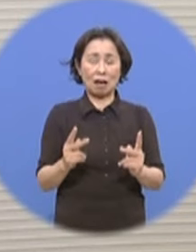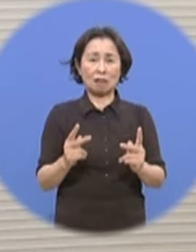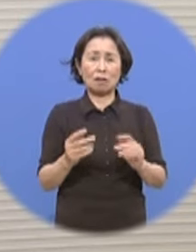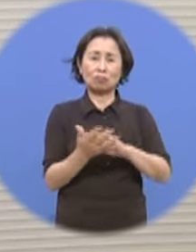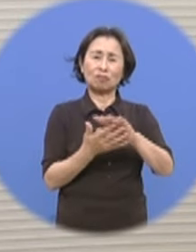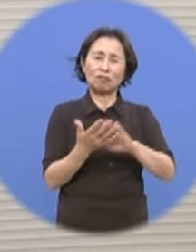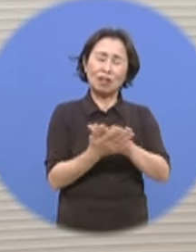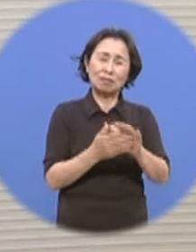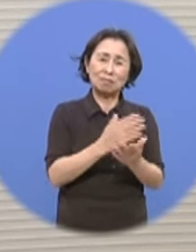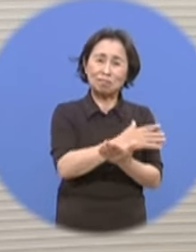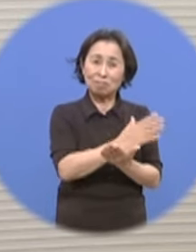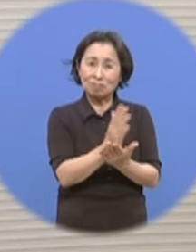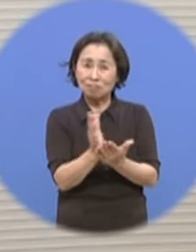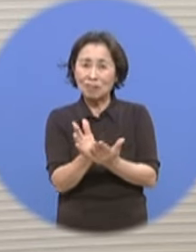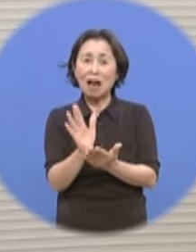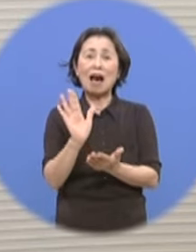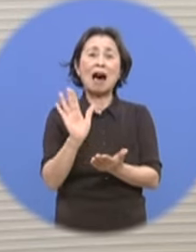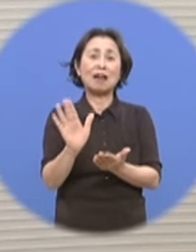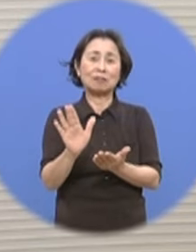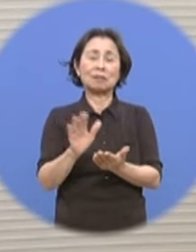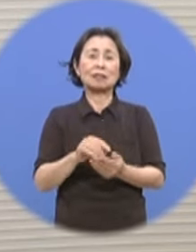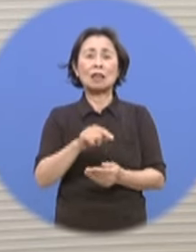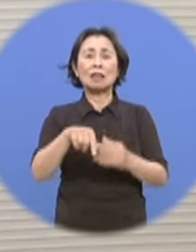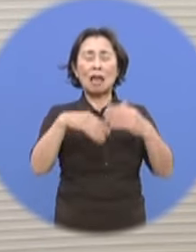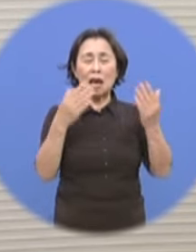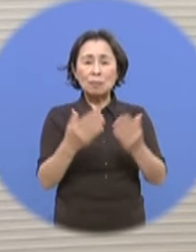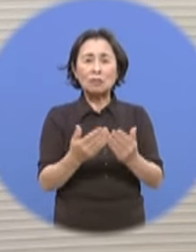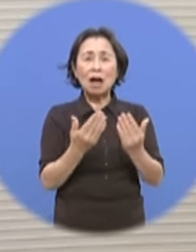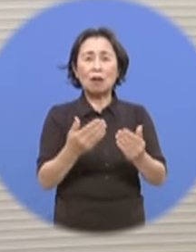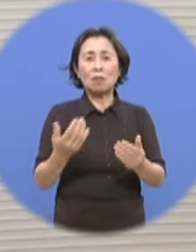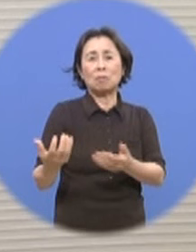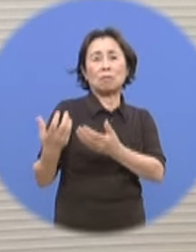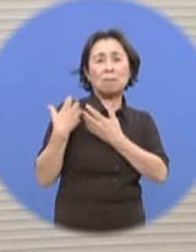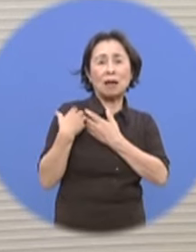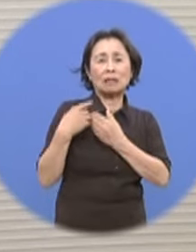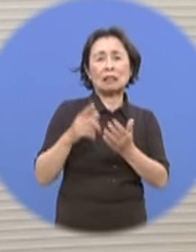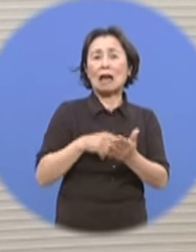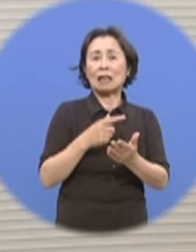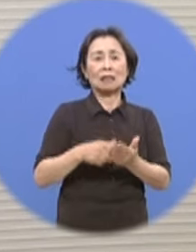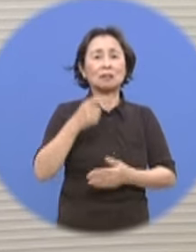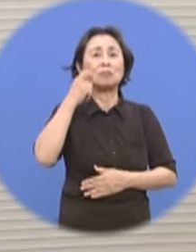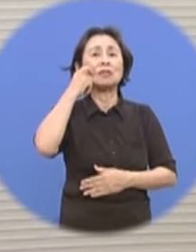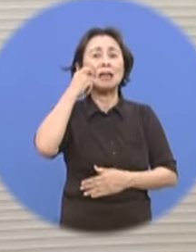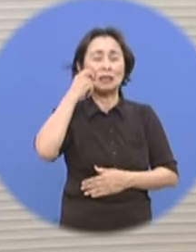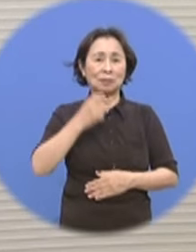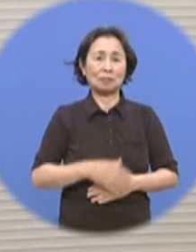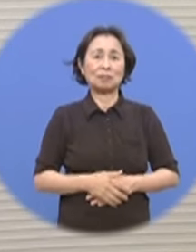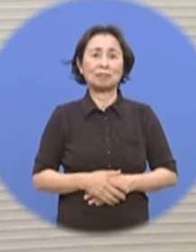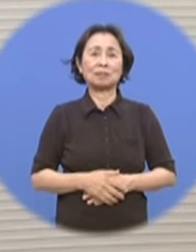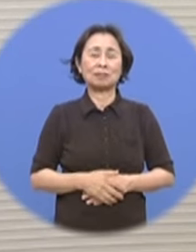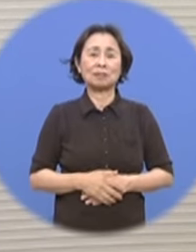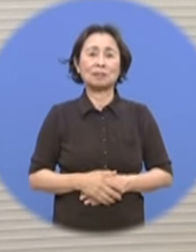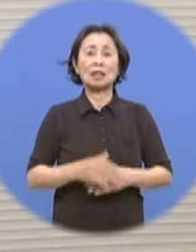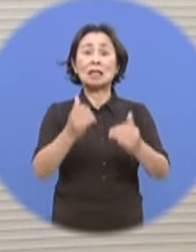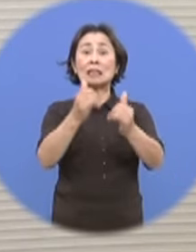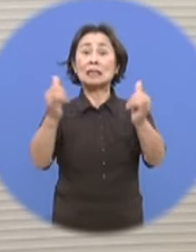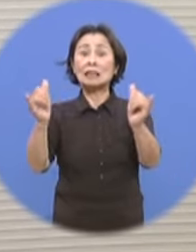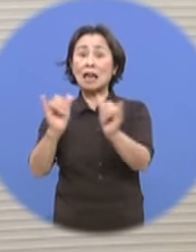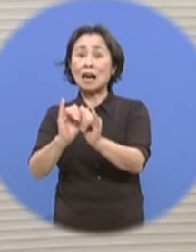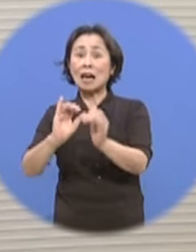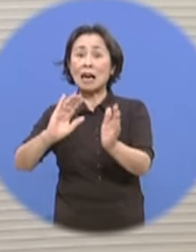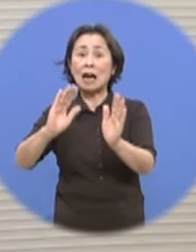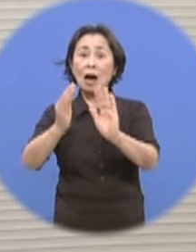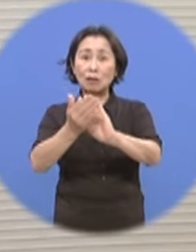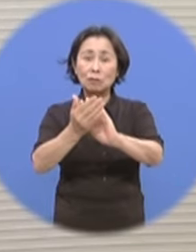複雑化多様化を極めておりその全てを学校だけで解決することは難しくなっています社会が変われば